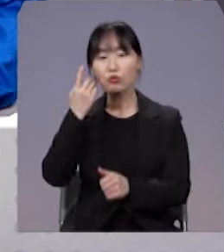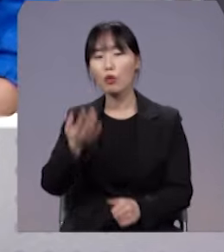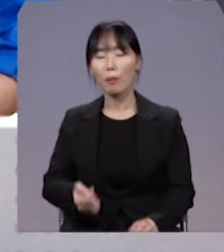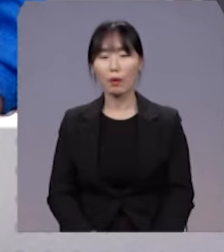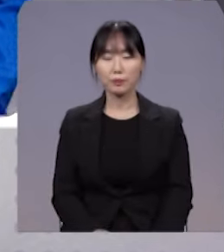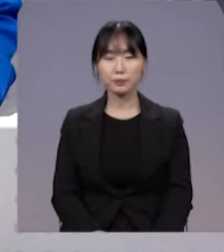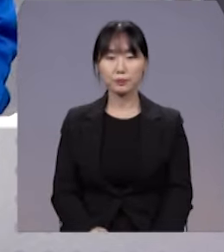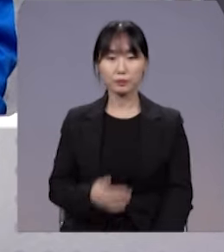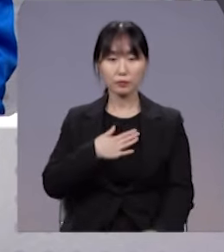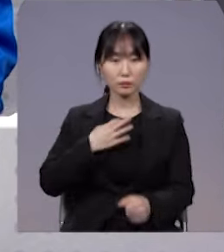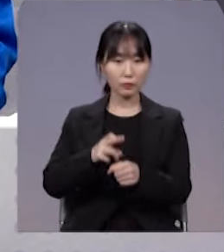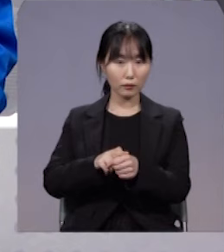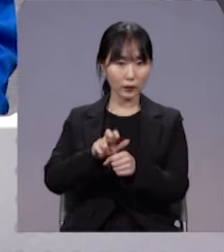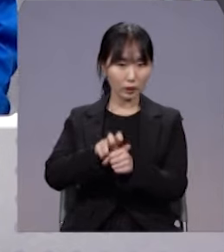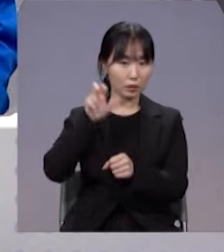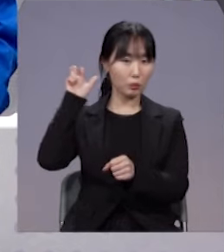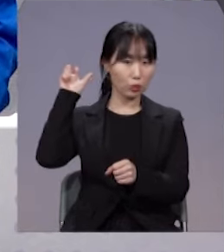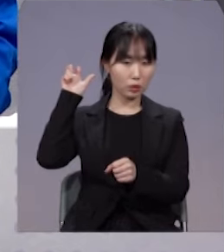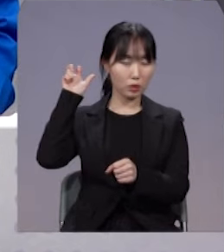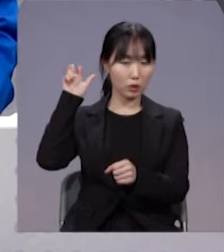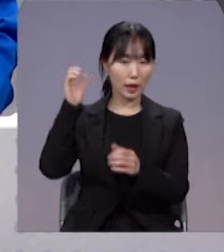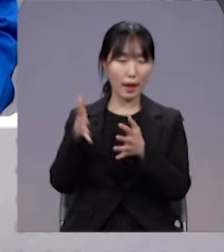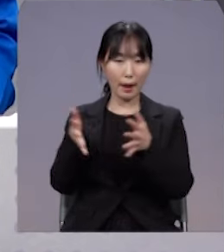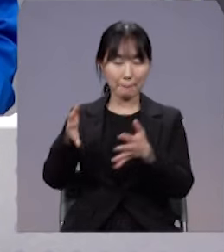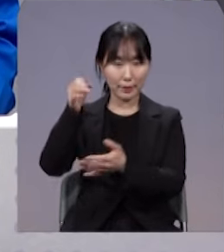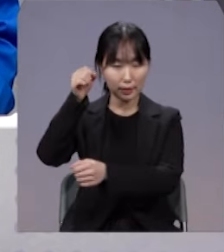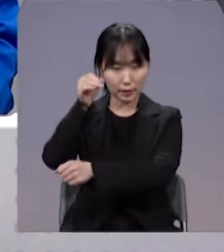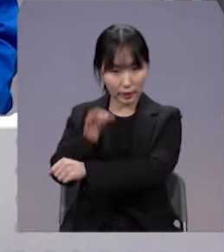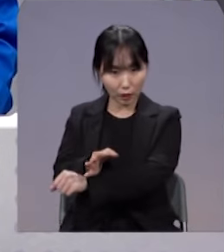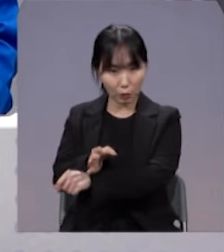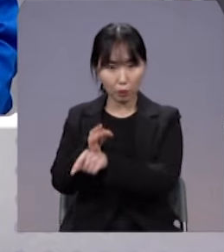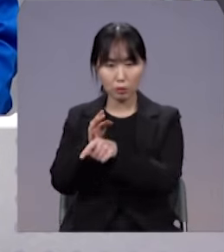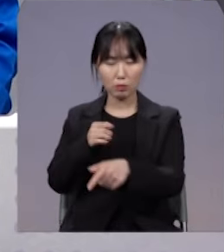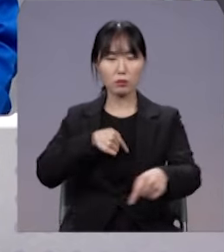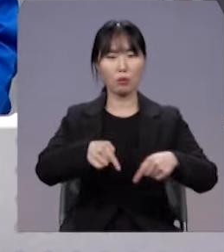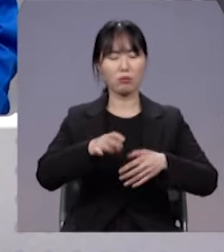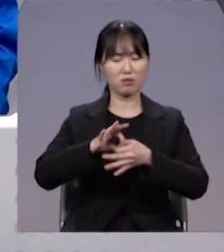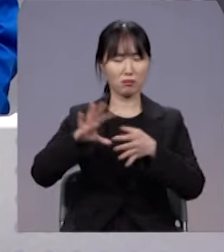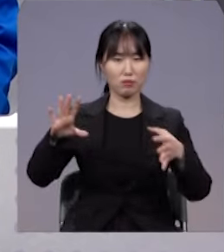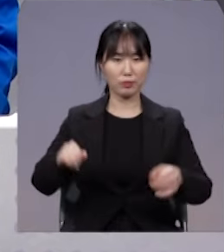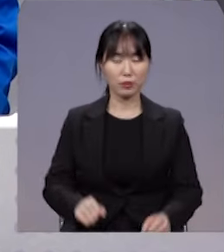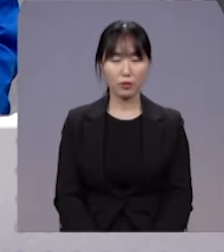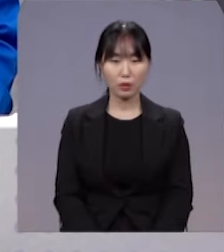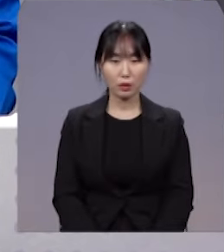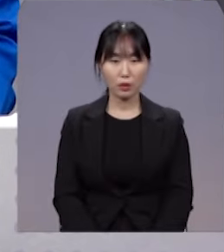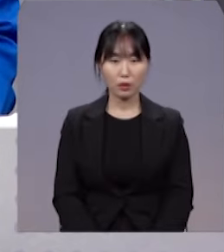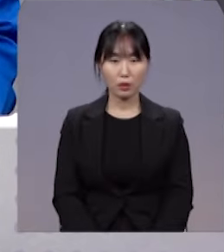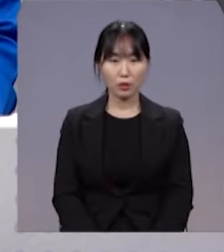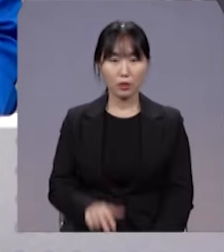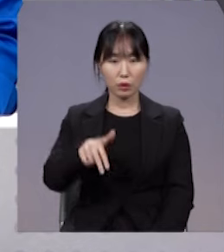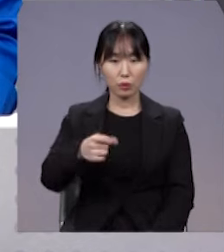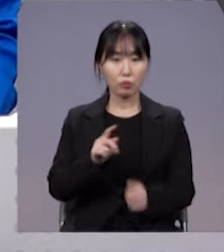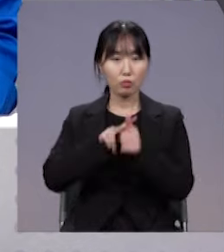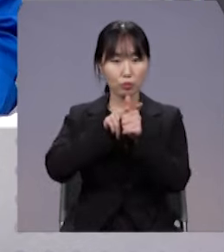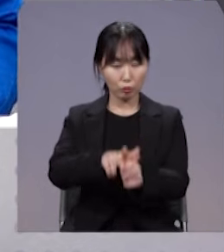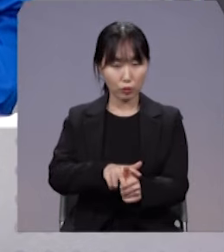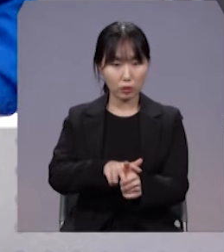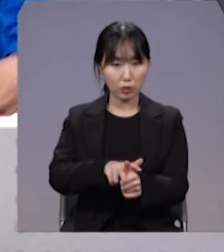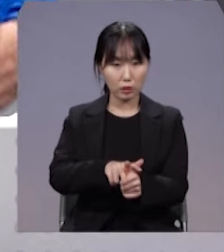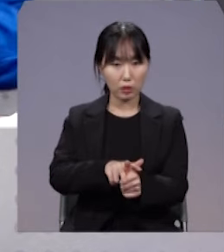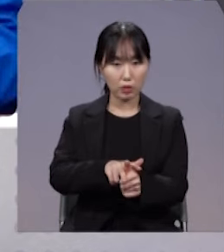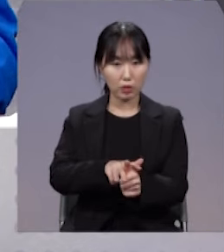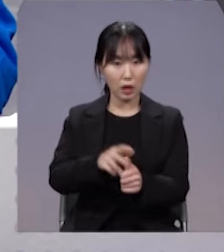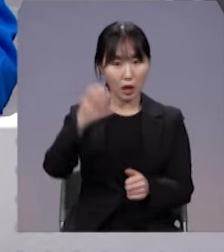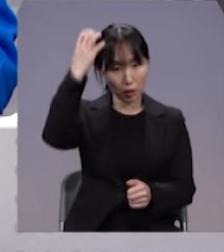25년 전에 아파트를 샀고 그게 정치랑 상관이 없습니다 그리고 어 우리 조택상 후보께서는